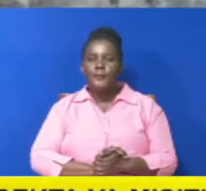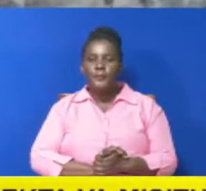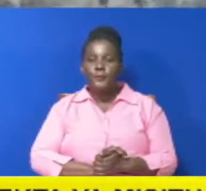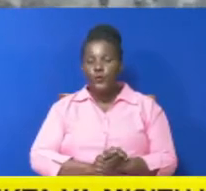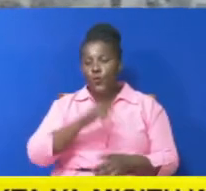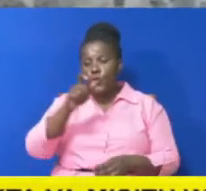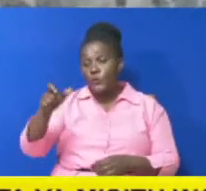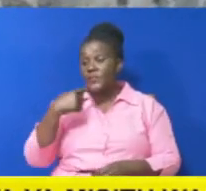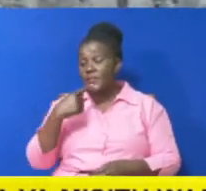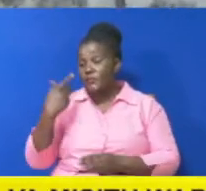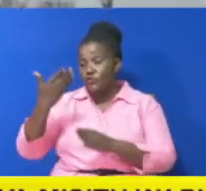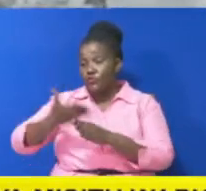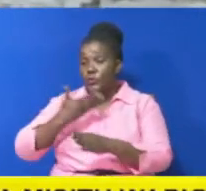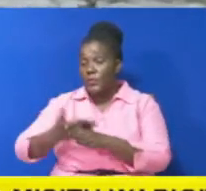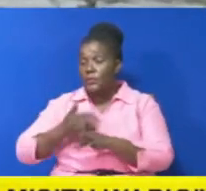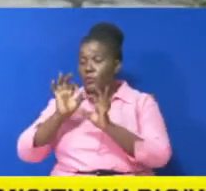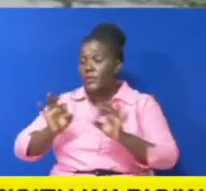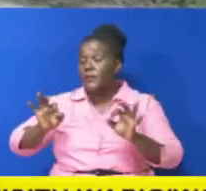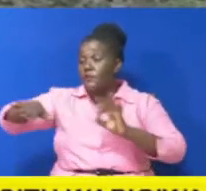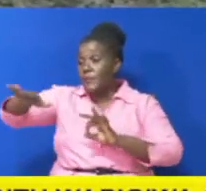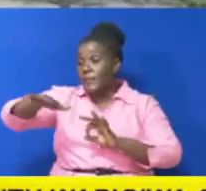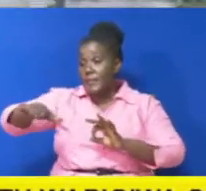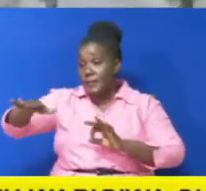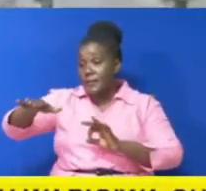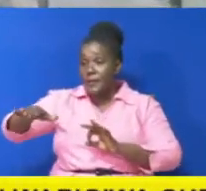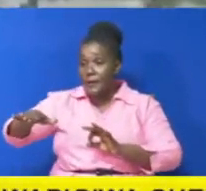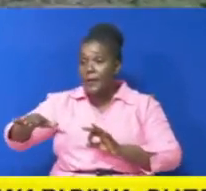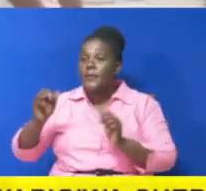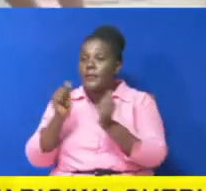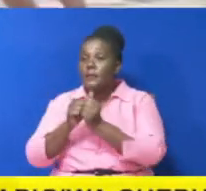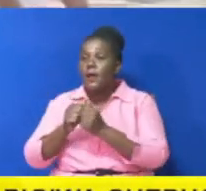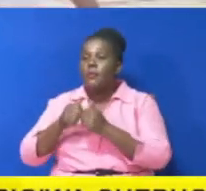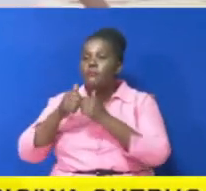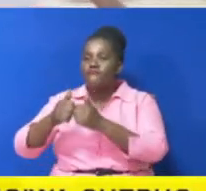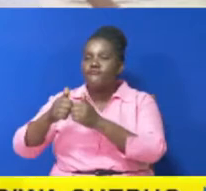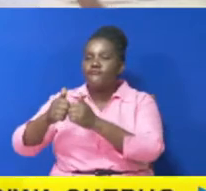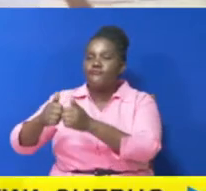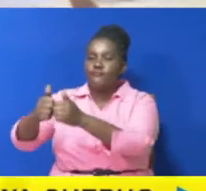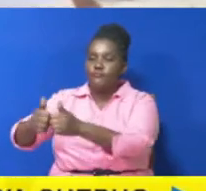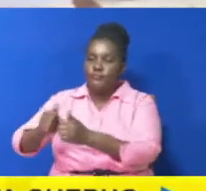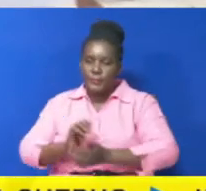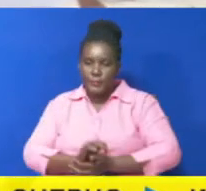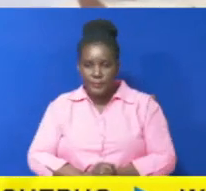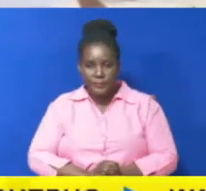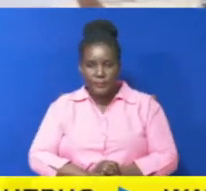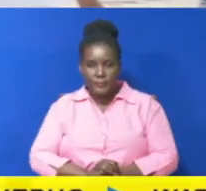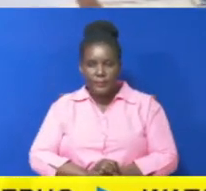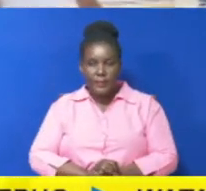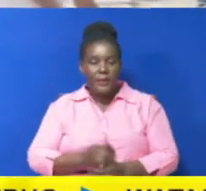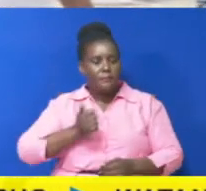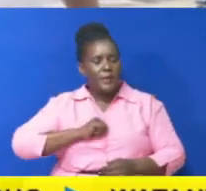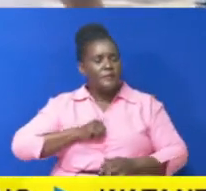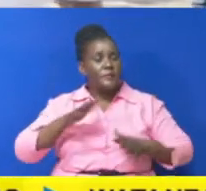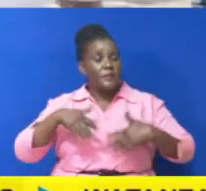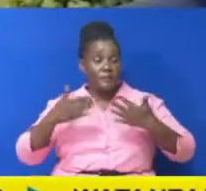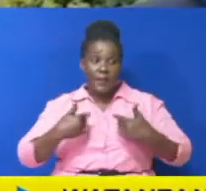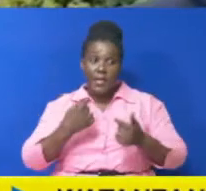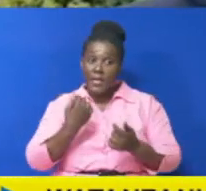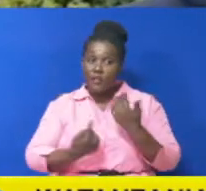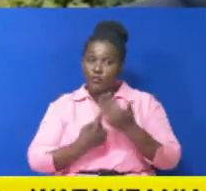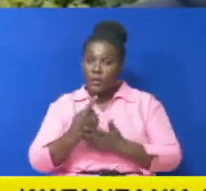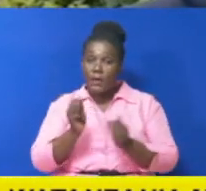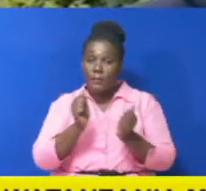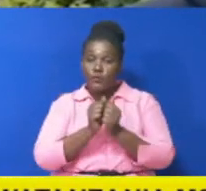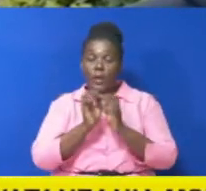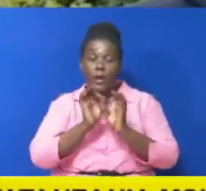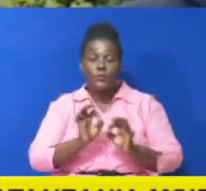Wananchi wanasema zoezi la usafi wa mazingira katika maeneo yao ni endelevu. Kwa kweli nimefurahia sana, ingekuwa endelevu hakika jiji letu ingekuwa safi zaidi.